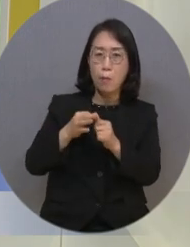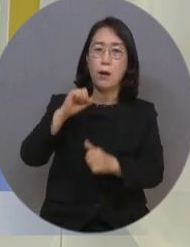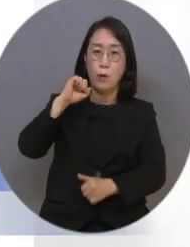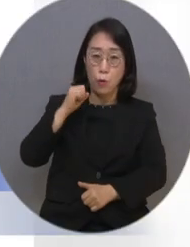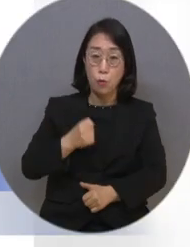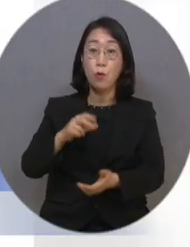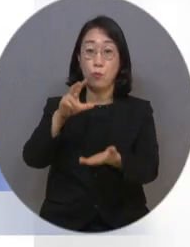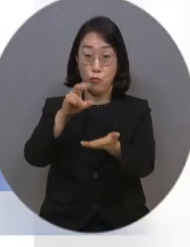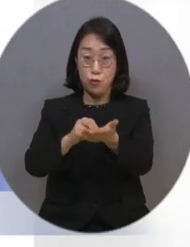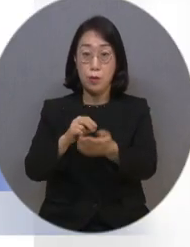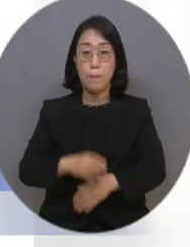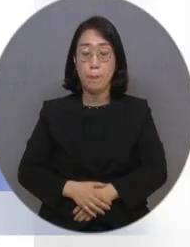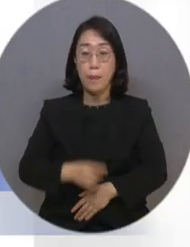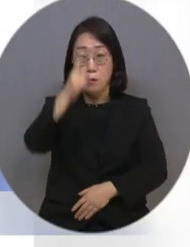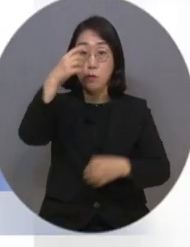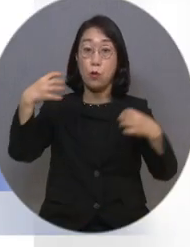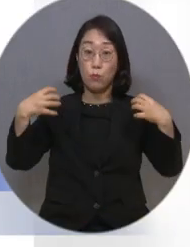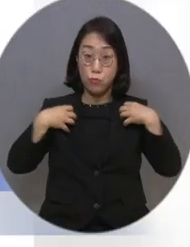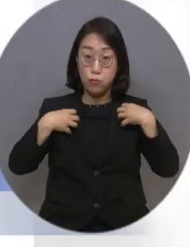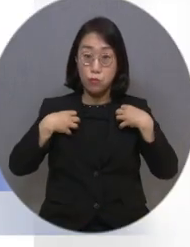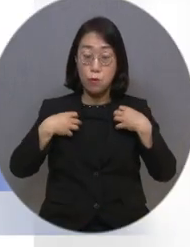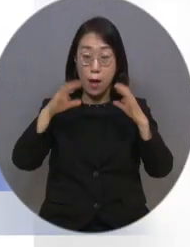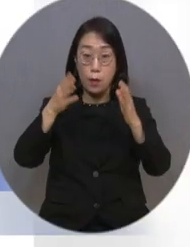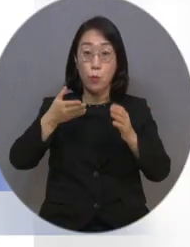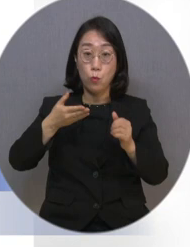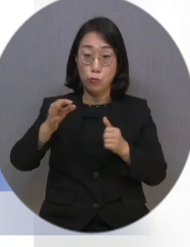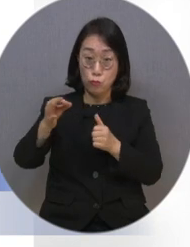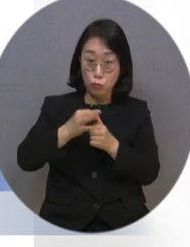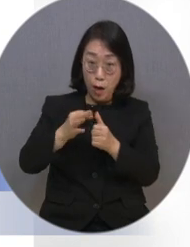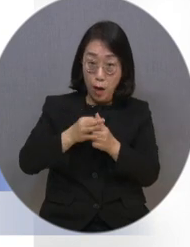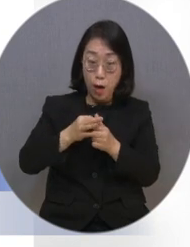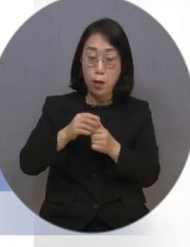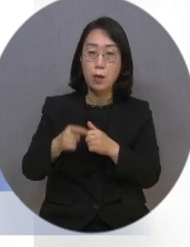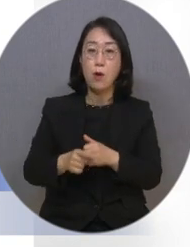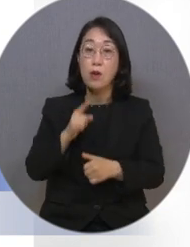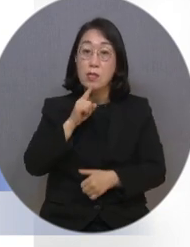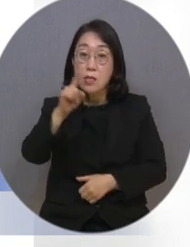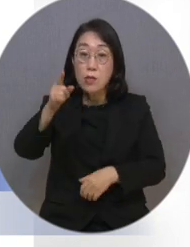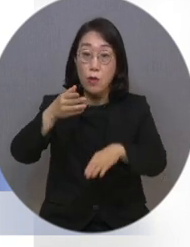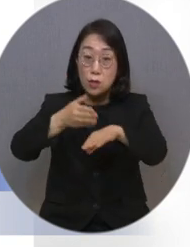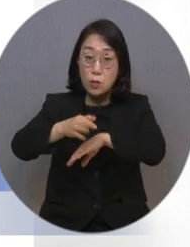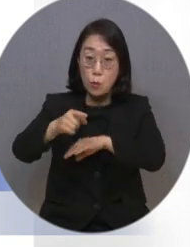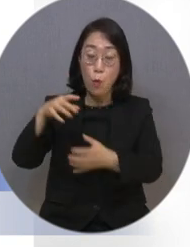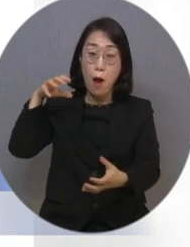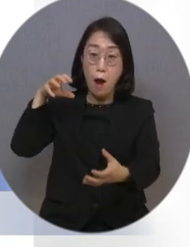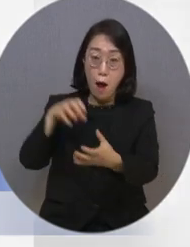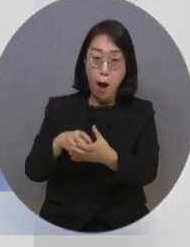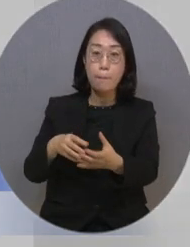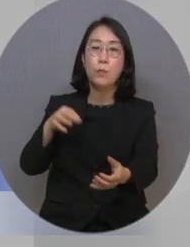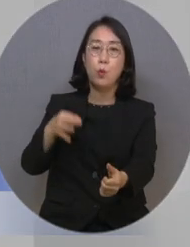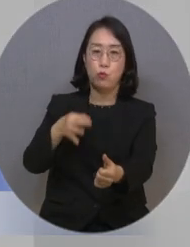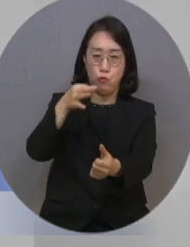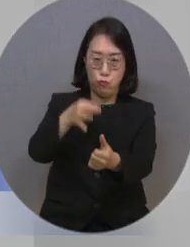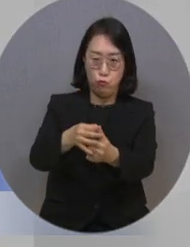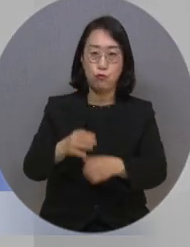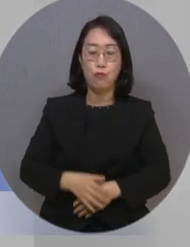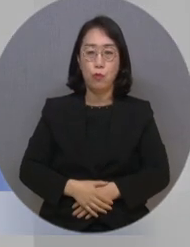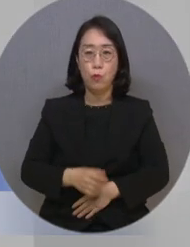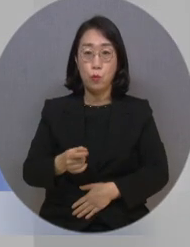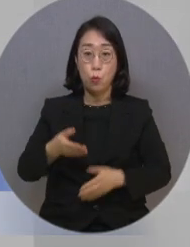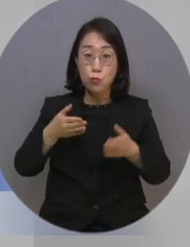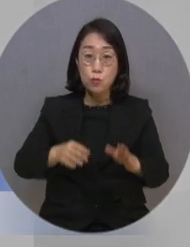있었는데요 이에 정부는 아동수당을 늦게 신청하더라도 소급지원을 받을 수 있도록 하고 아울러